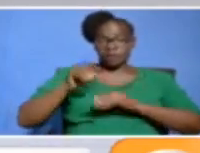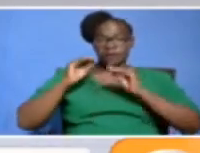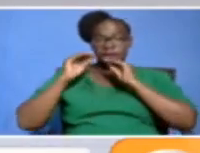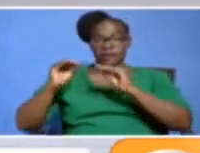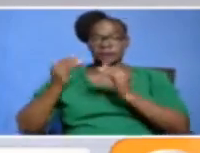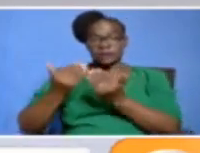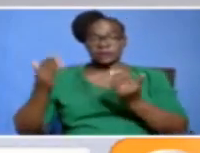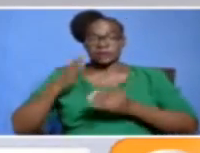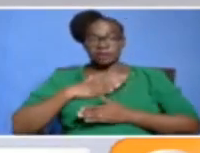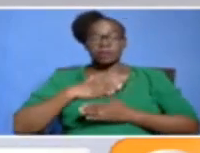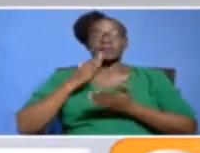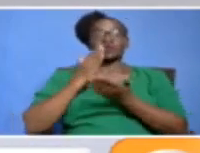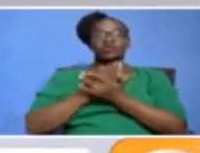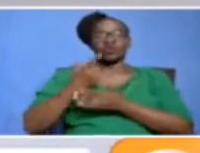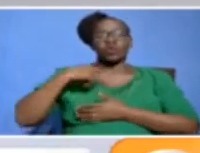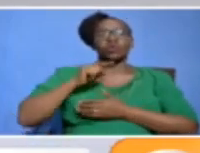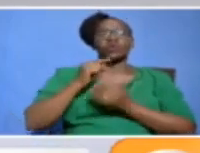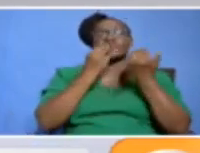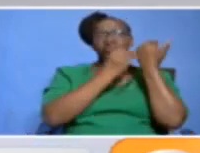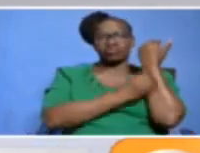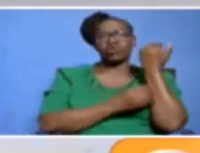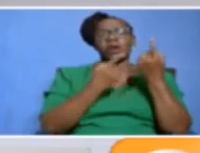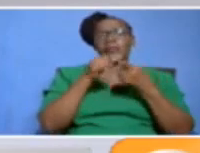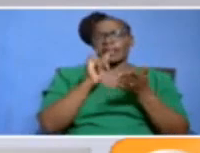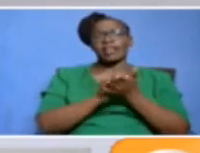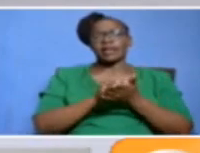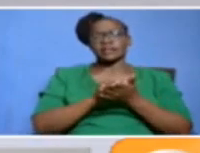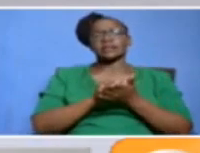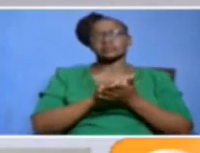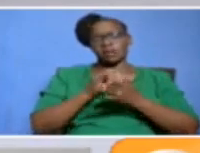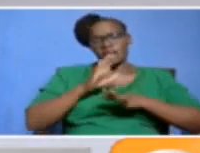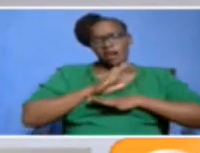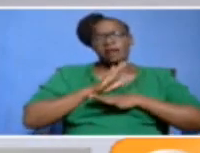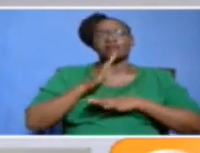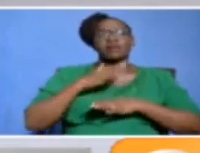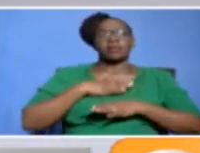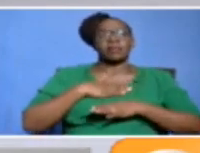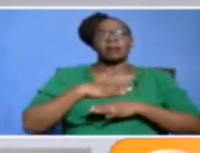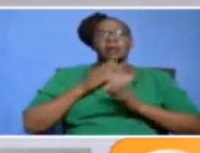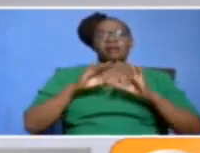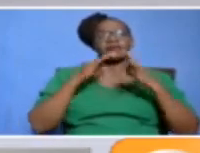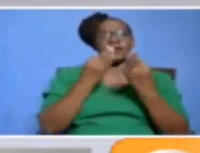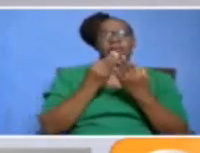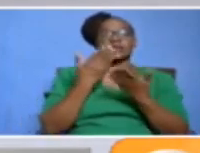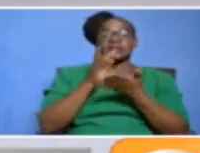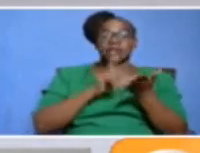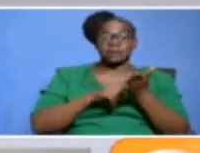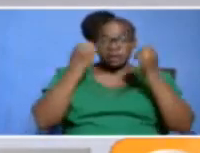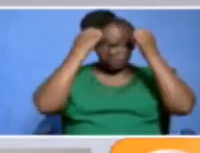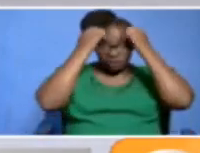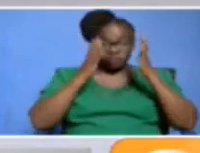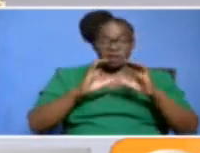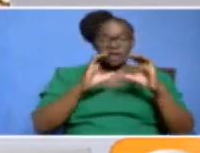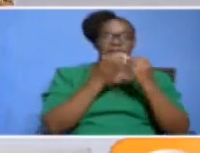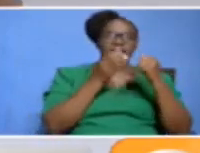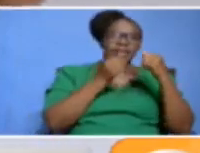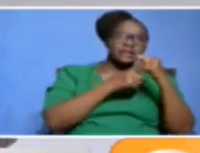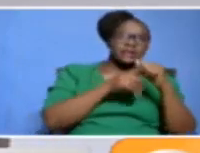ndio mkidogo lakini ndio chetu. Hivi nasema kwa sababu gani? Rashidi, kuna mwanafunzi wewe yuko darasa la 7 6 ambao